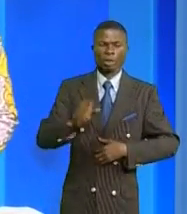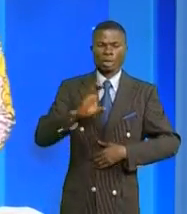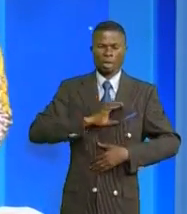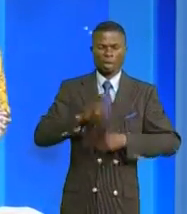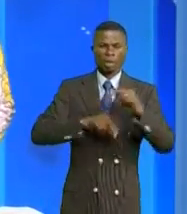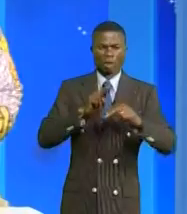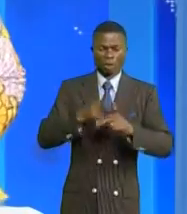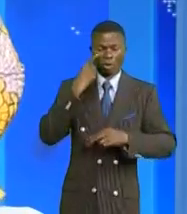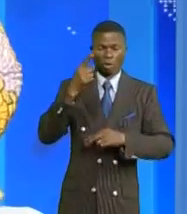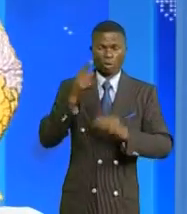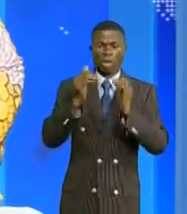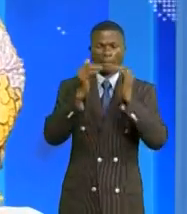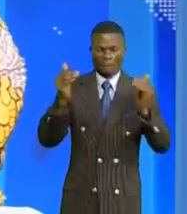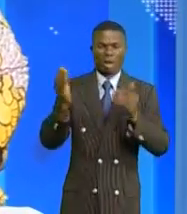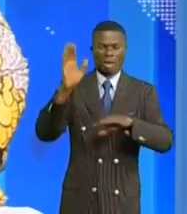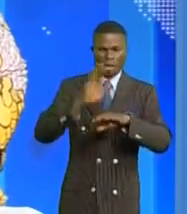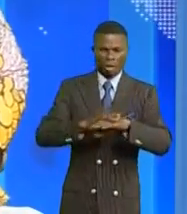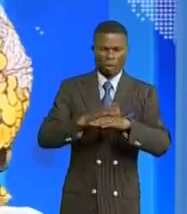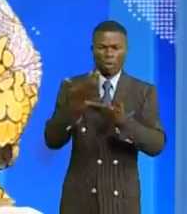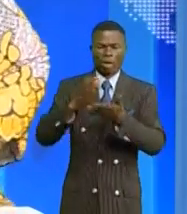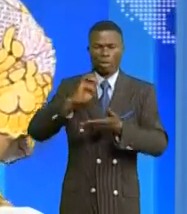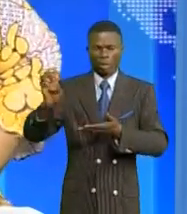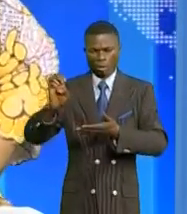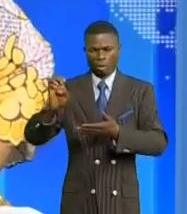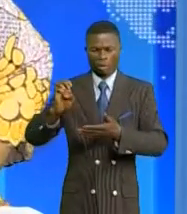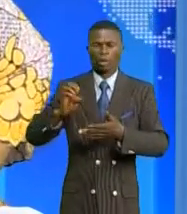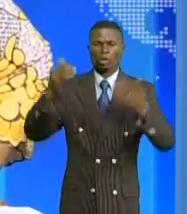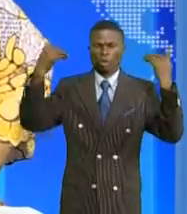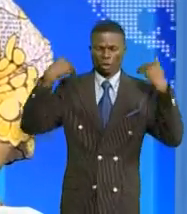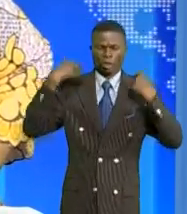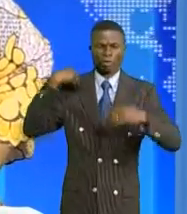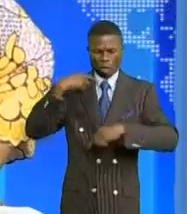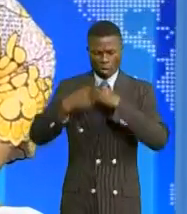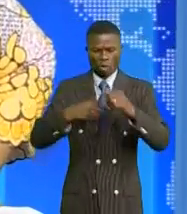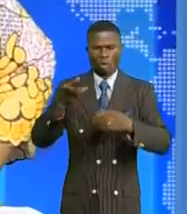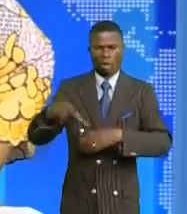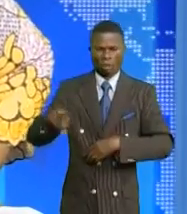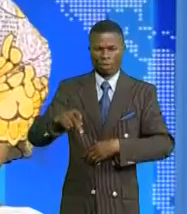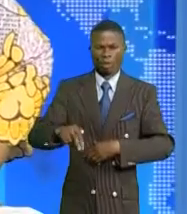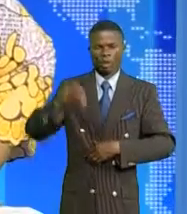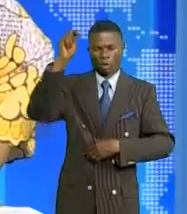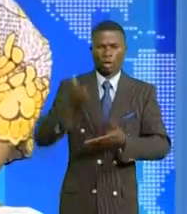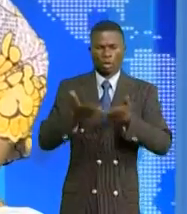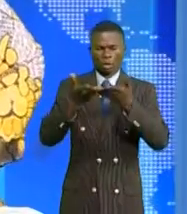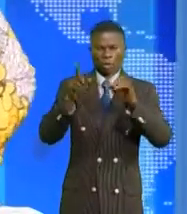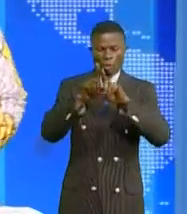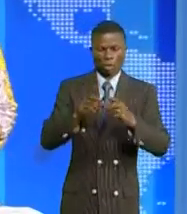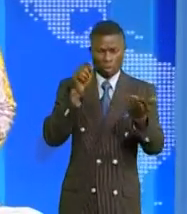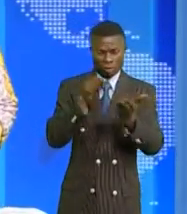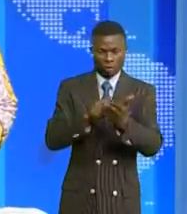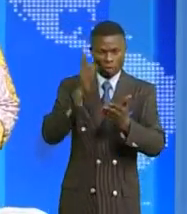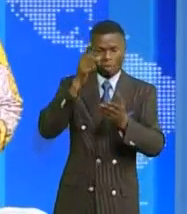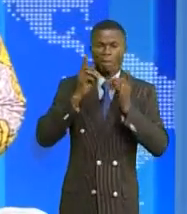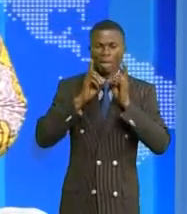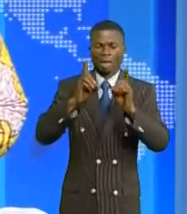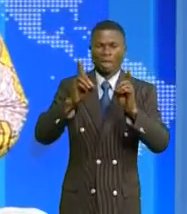de voir la restauration de la paix et le rétablissement de l'autorité de l'État dans la province du Nord Kivu. Ce sont là les premiers